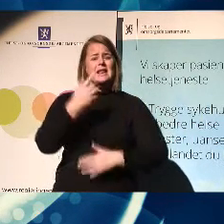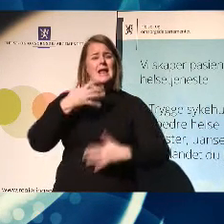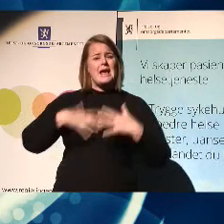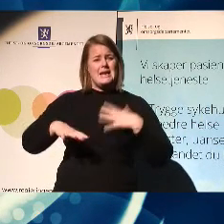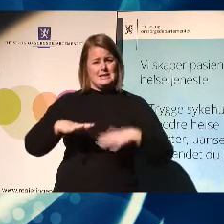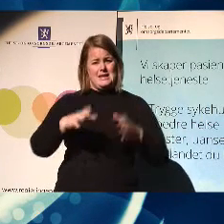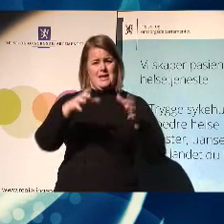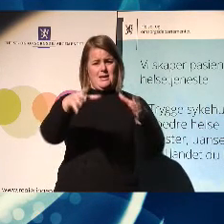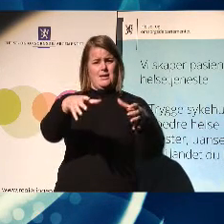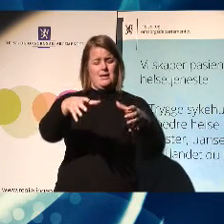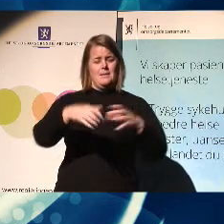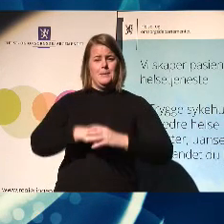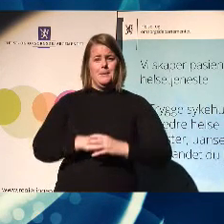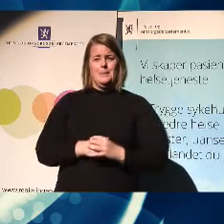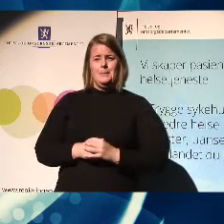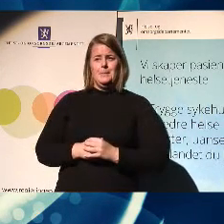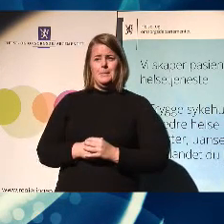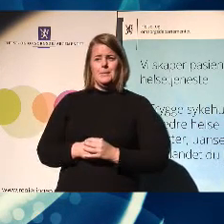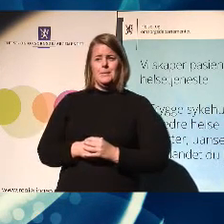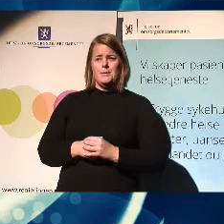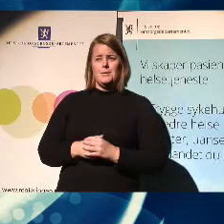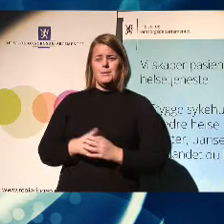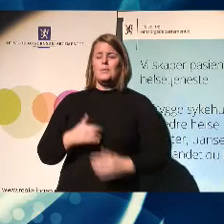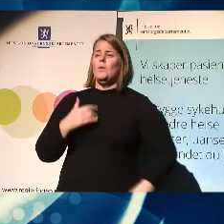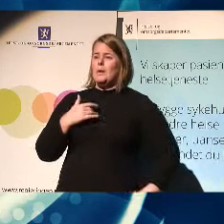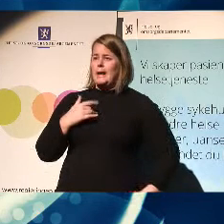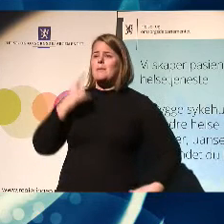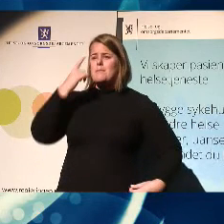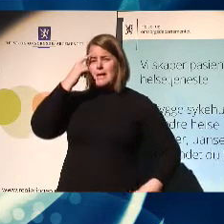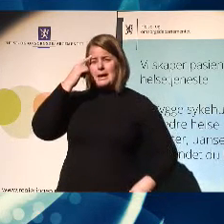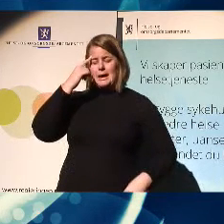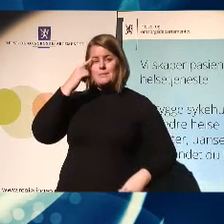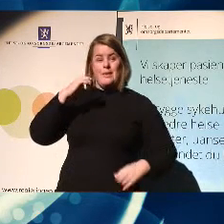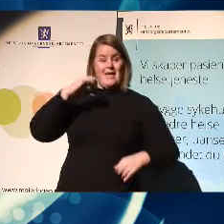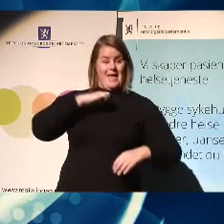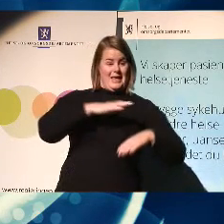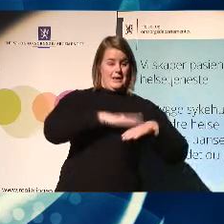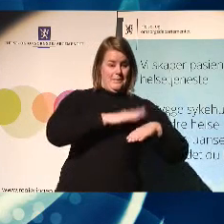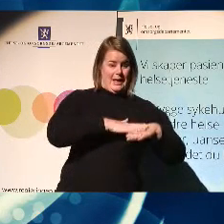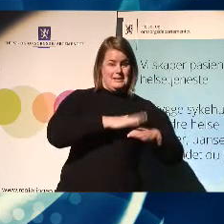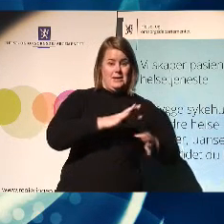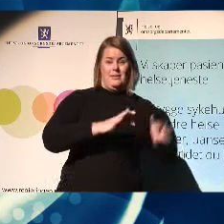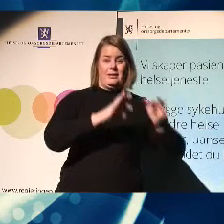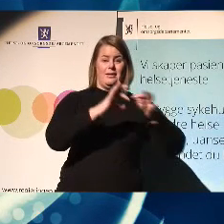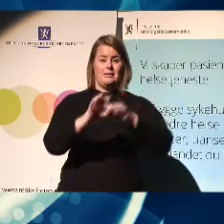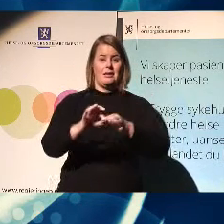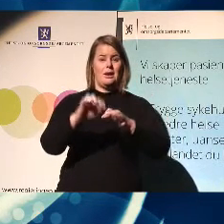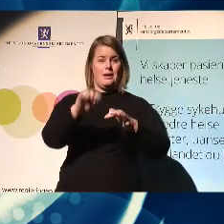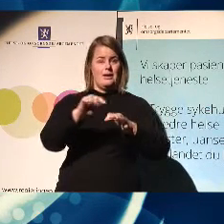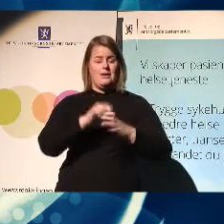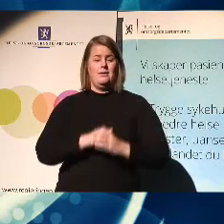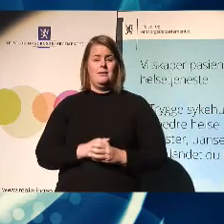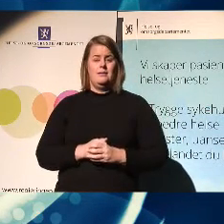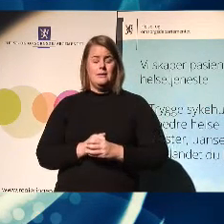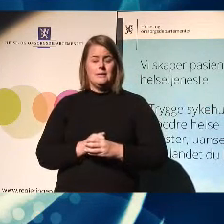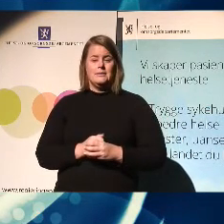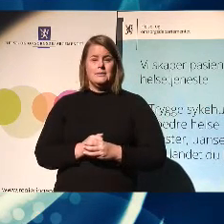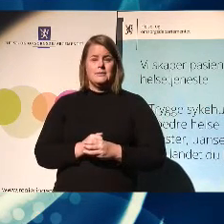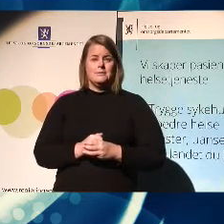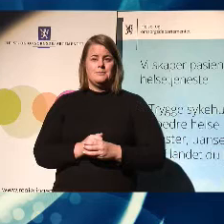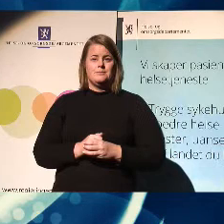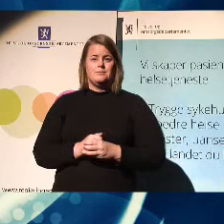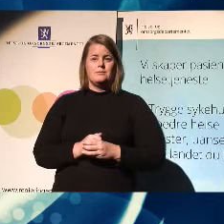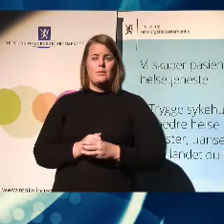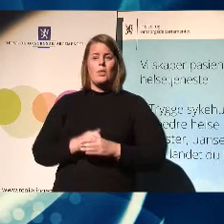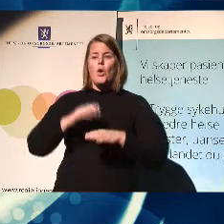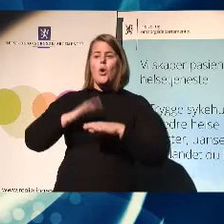da det sånn at jeg mener at egenberedskap en del av det. Og jeg skal si litt om hvordan jeg tenker at vi må jobbe